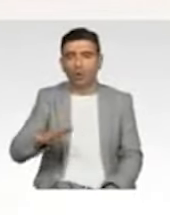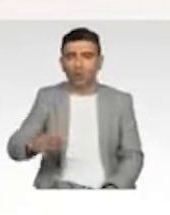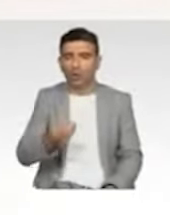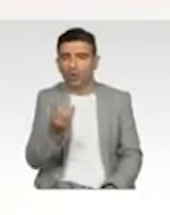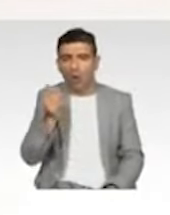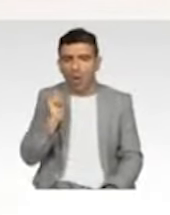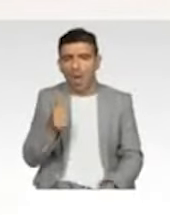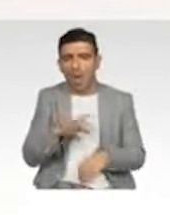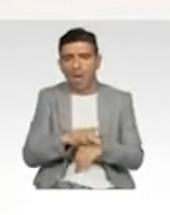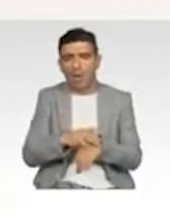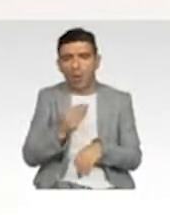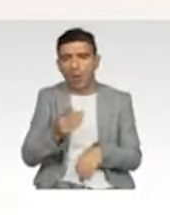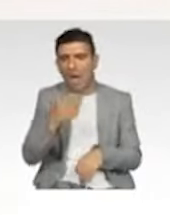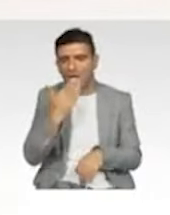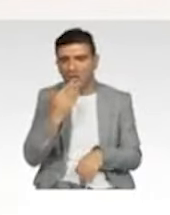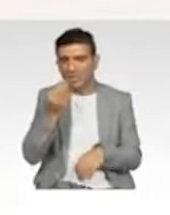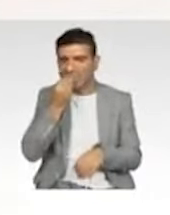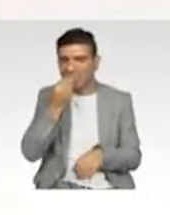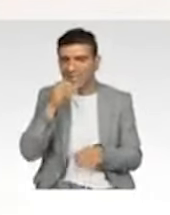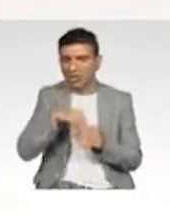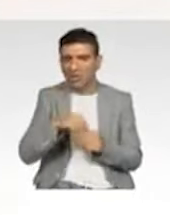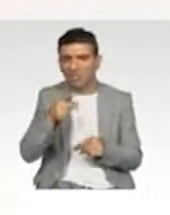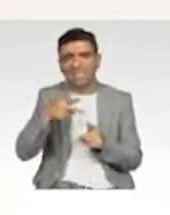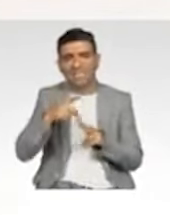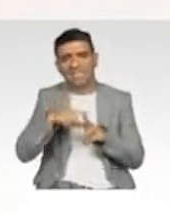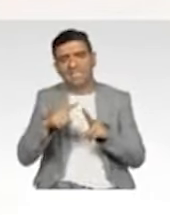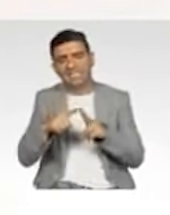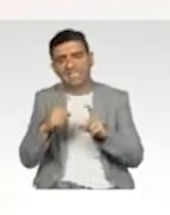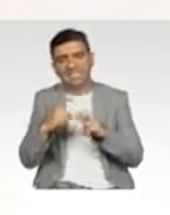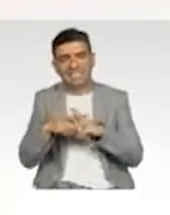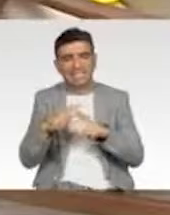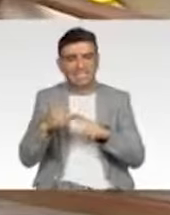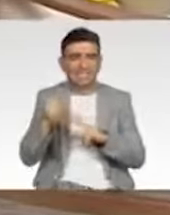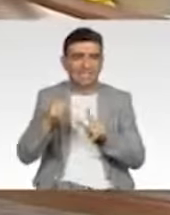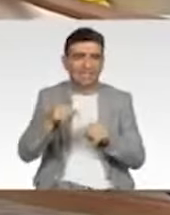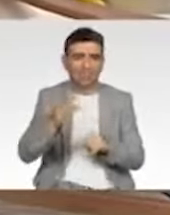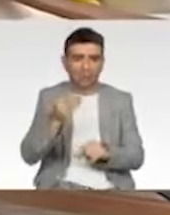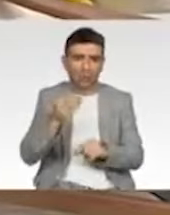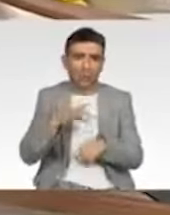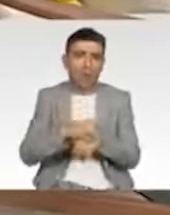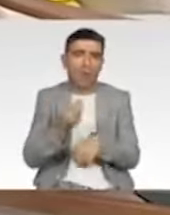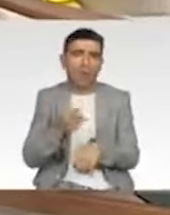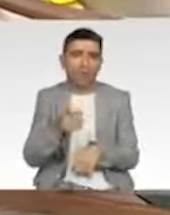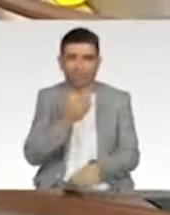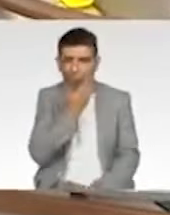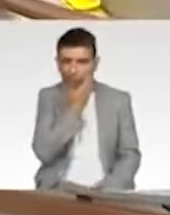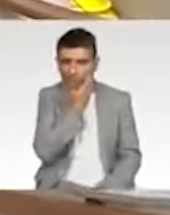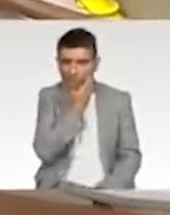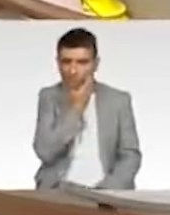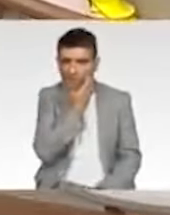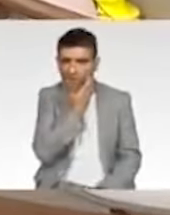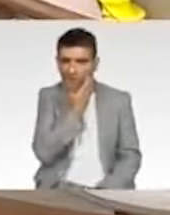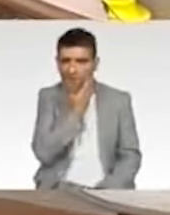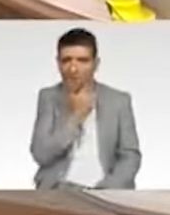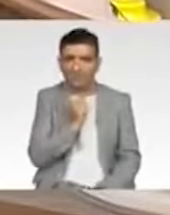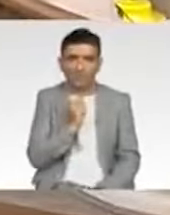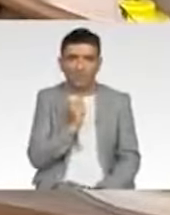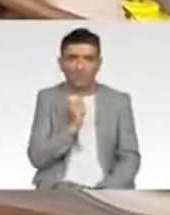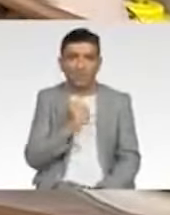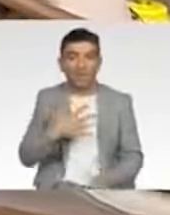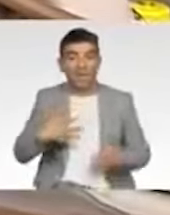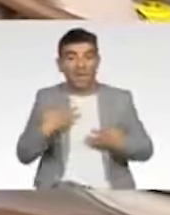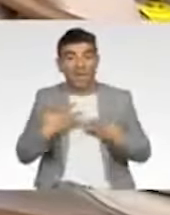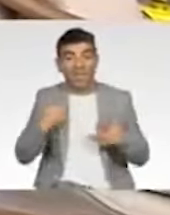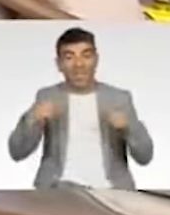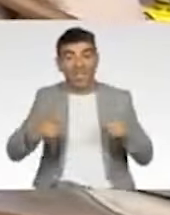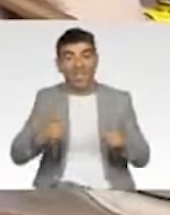çok sık hasta oluyor ama acıya gittiği için değil mi? Bir de o kadar zencefil, baharat falan çok hasta olmaz yani, çocuklar herhalde. Çok güzel duruyor. Heyecandan arada